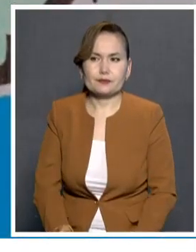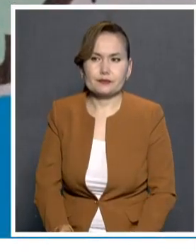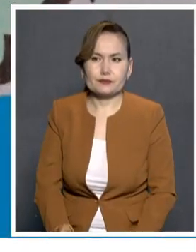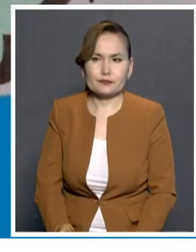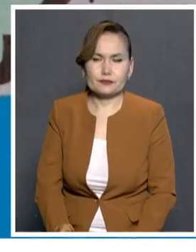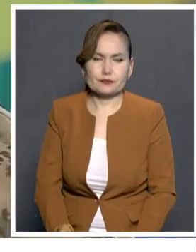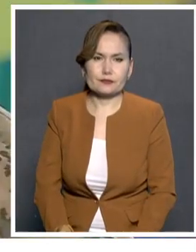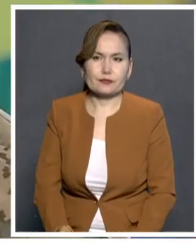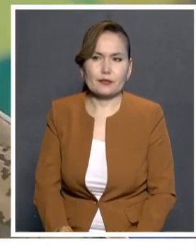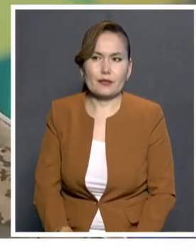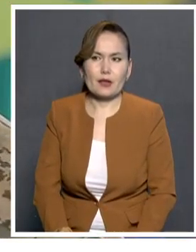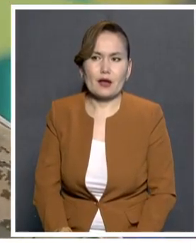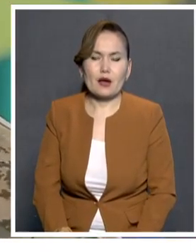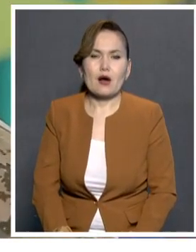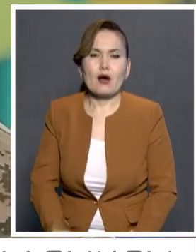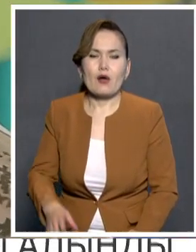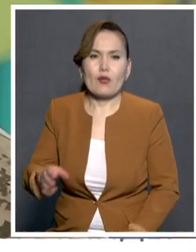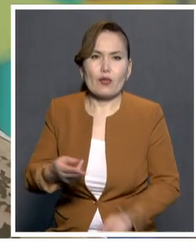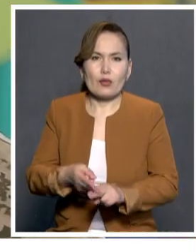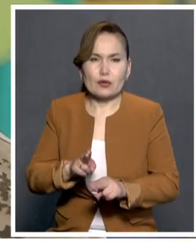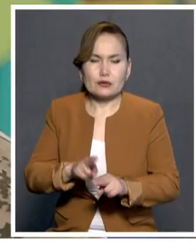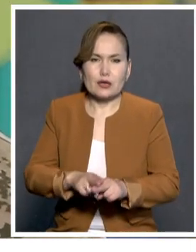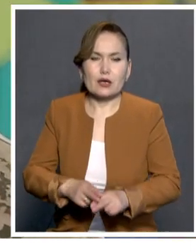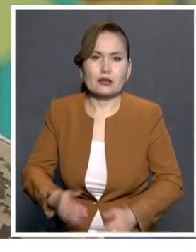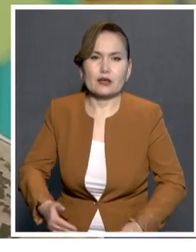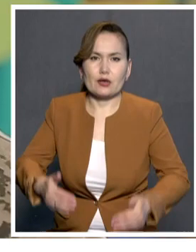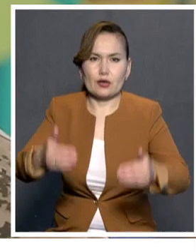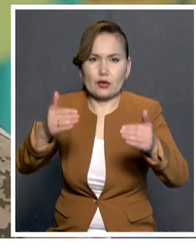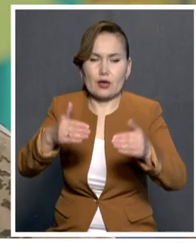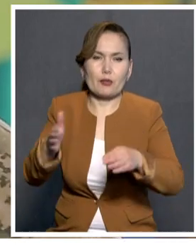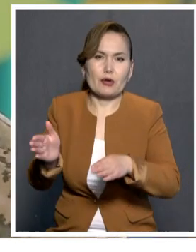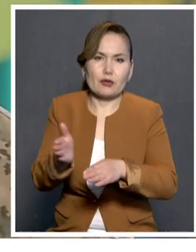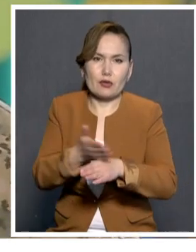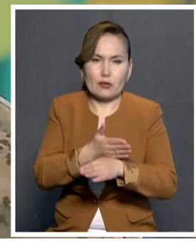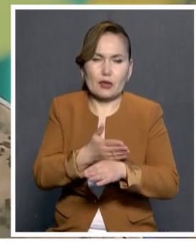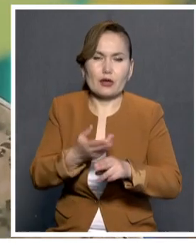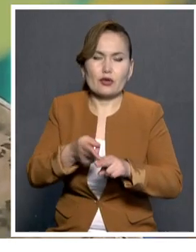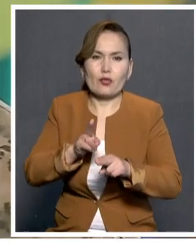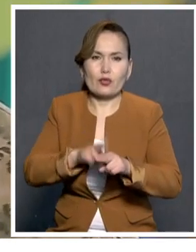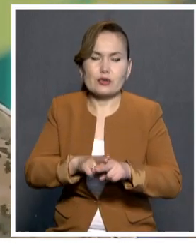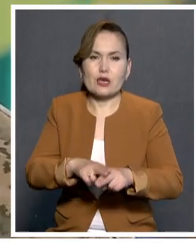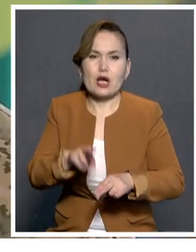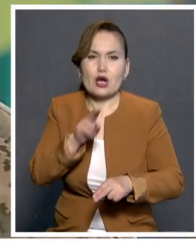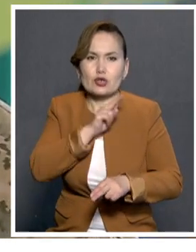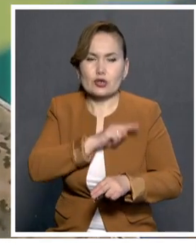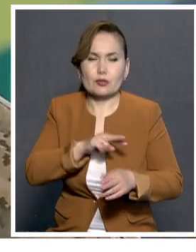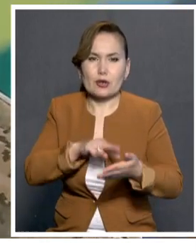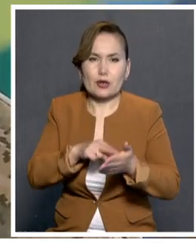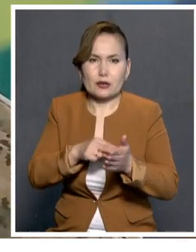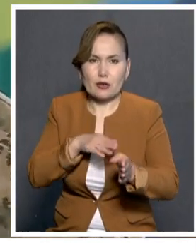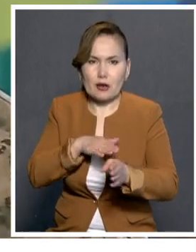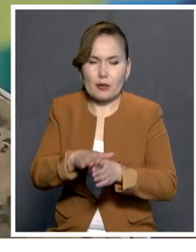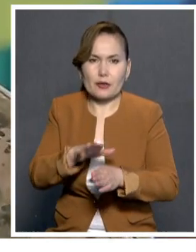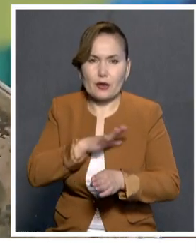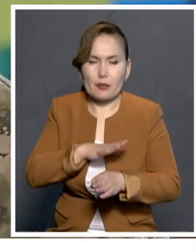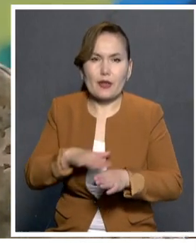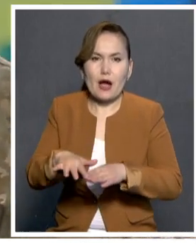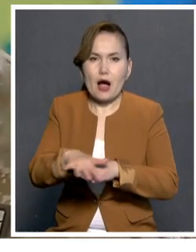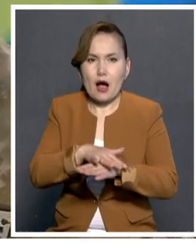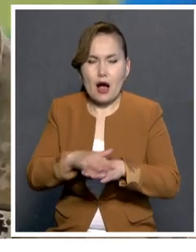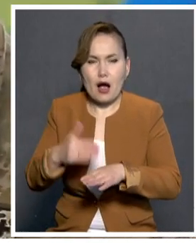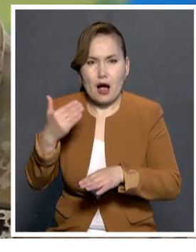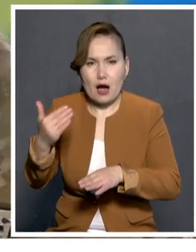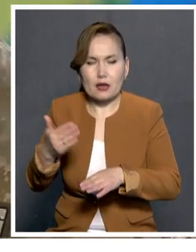Аталған инженерлік құрылғыны өту сызығын өзгерту бойынша жергілікті тұрғындардың тарапынан қандай